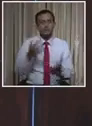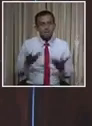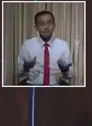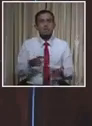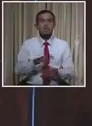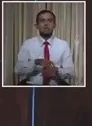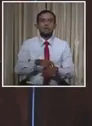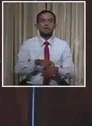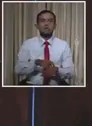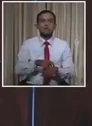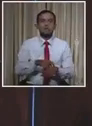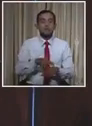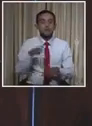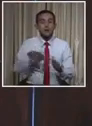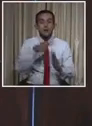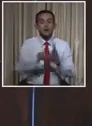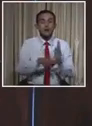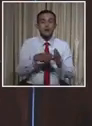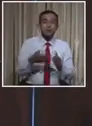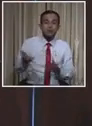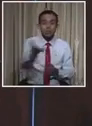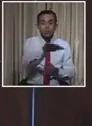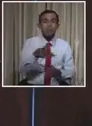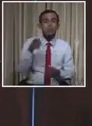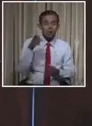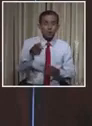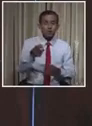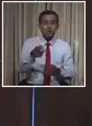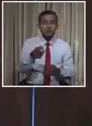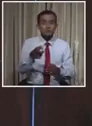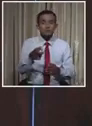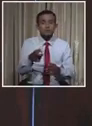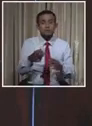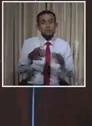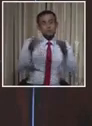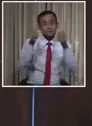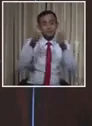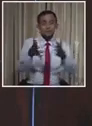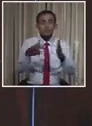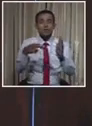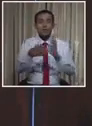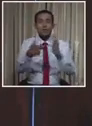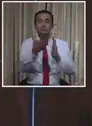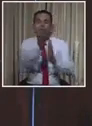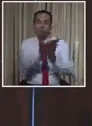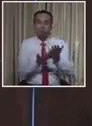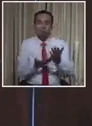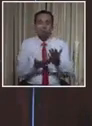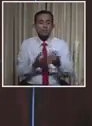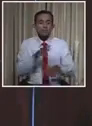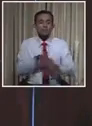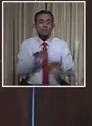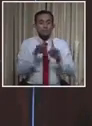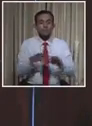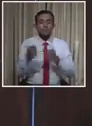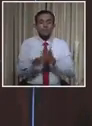මොහතක මේ රටේ පොදු මහ ජනතාව වෙනුවෙන් ඉතාමත් සාර්ථක අයවැය ලේඛනයක් කාලේ හැටියට